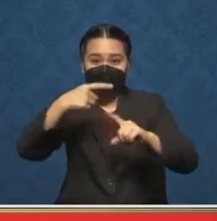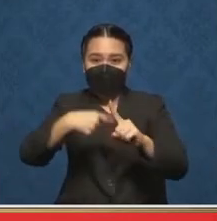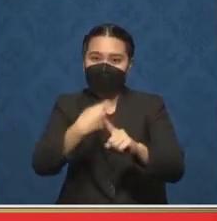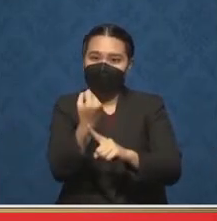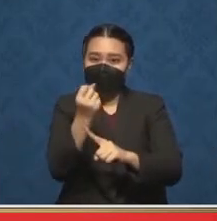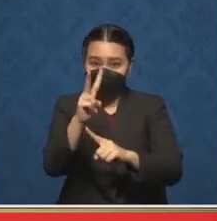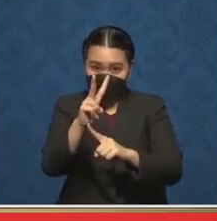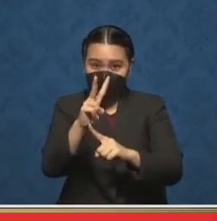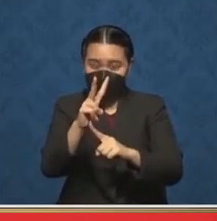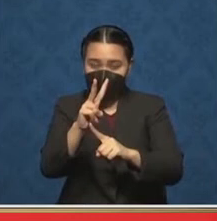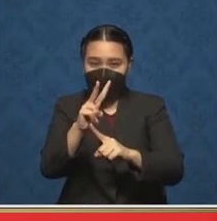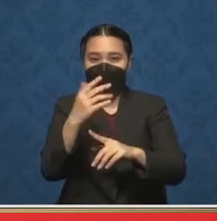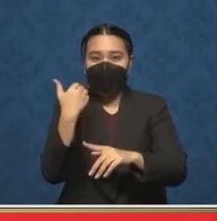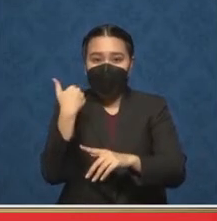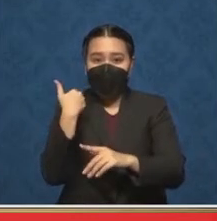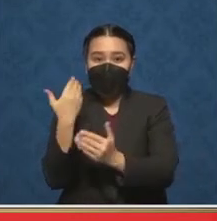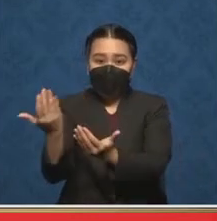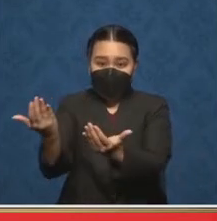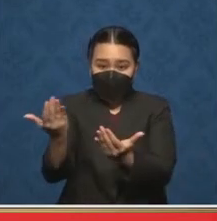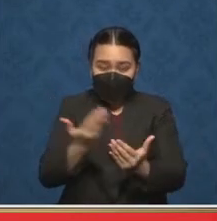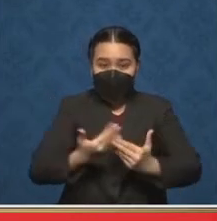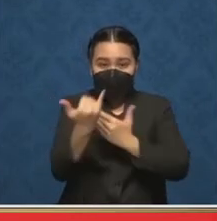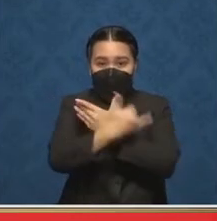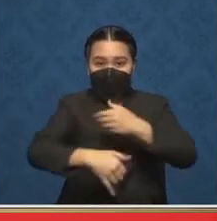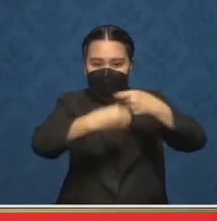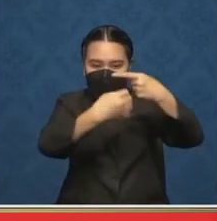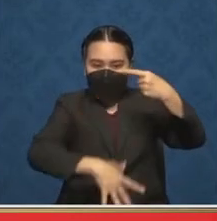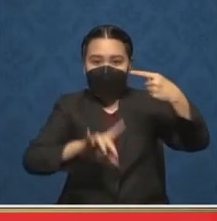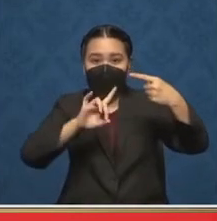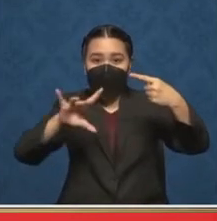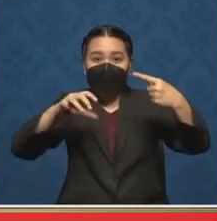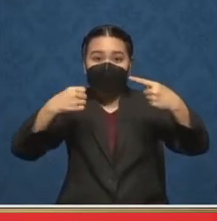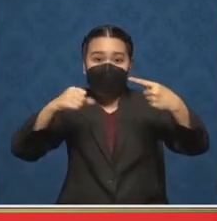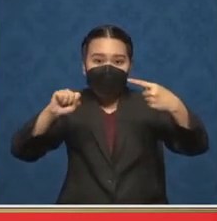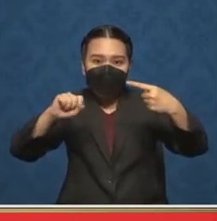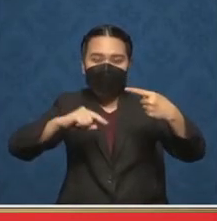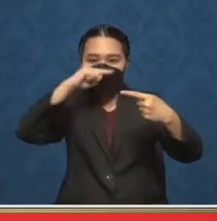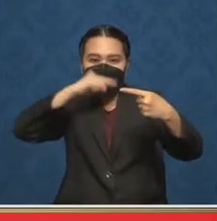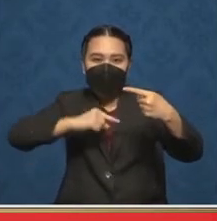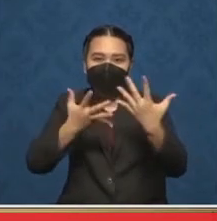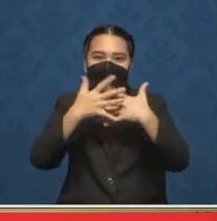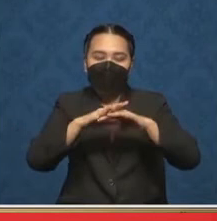ี้เขาเจินทงหมด 110 ประเทศไม่มชื่อประเทศไย